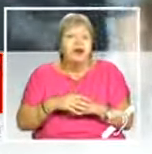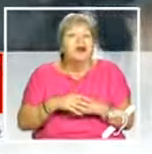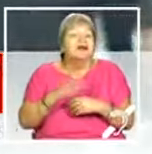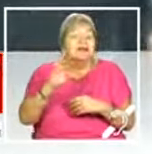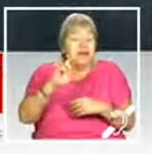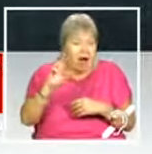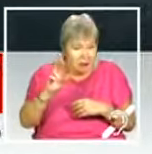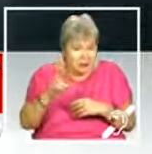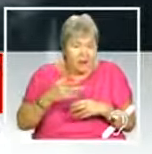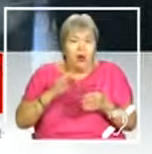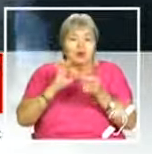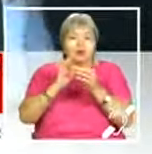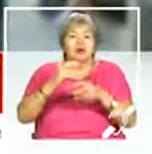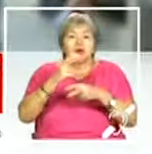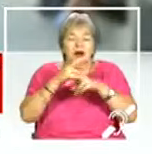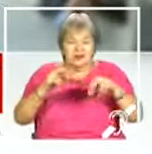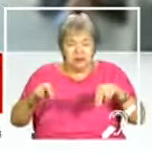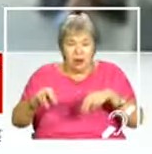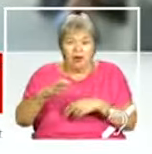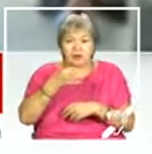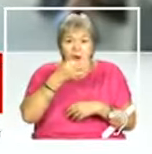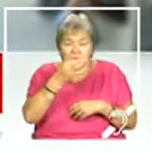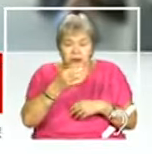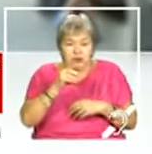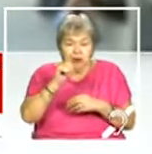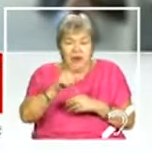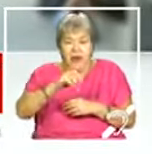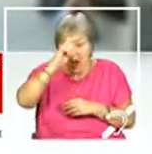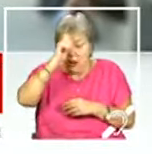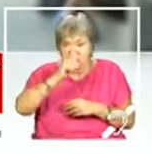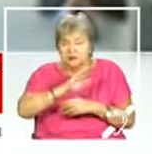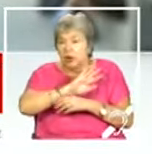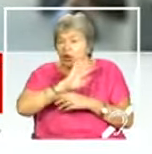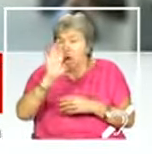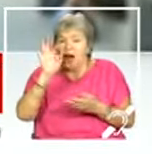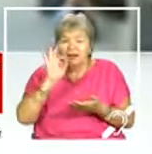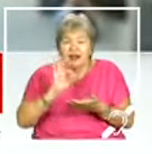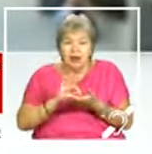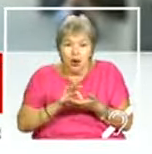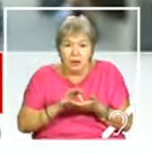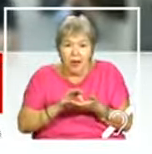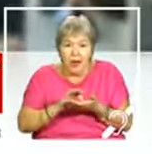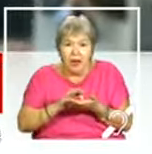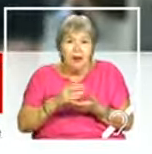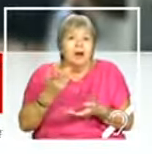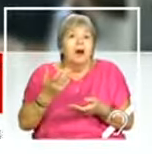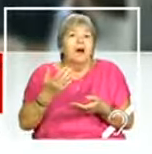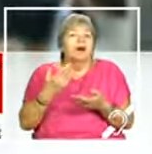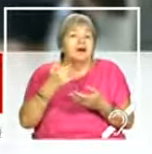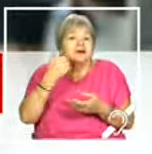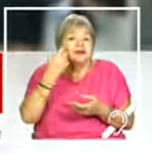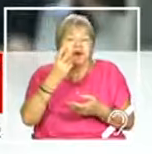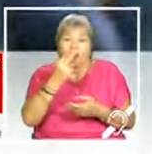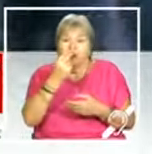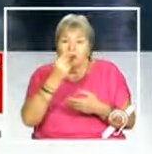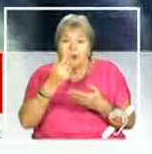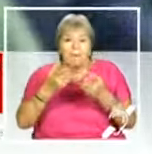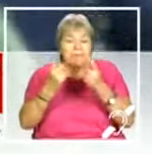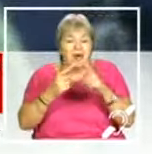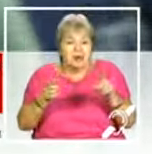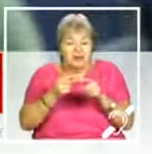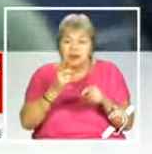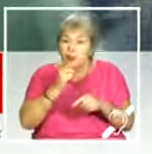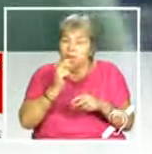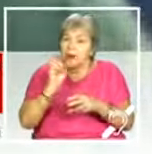însă, reprezentanții restaurantului vin și spun că ei au respectat toate regulile într-o asemenea situație în care vorbim de petreceri la